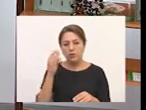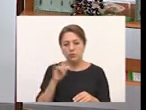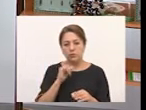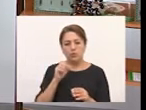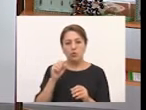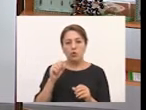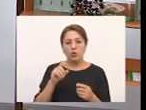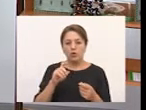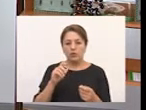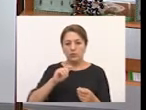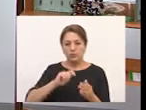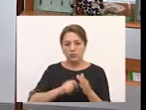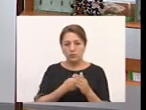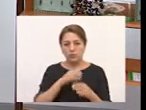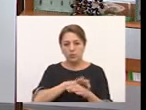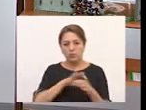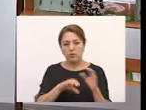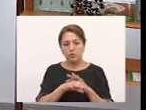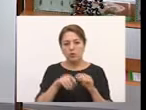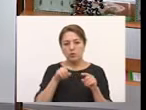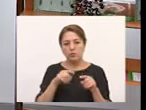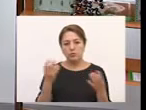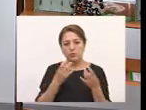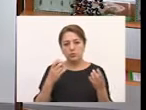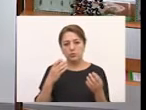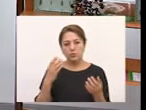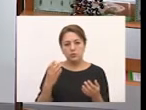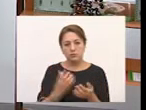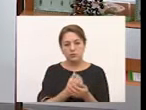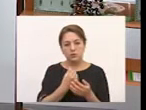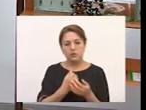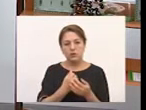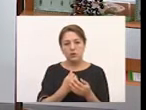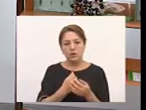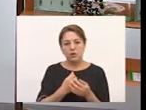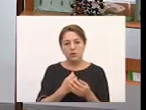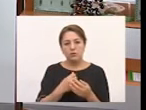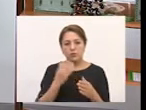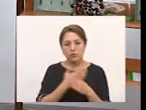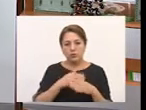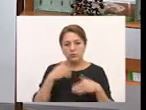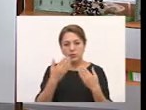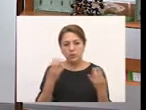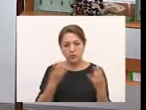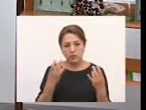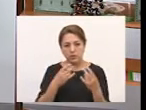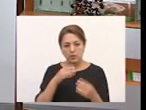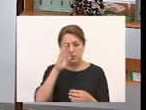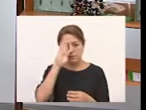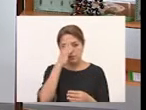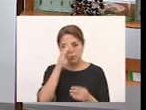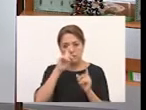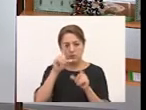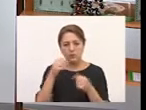нужно спасти. И спасти может только Пугачев. Значит, нужно идти в стан врага.